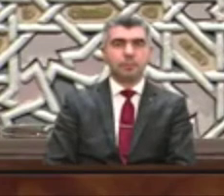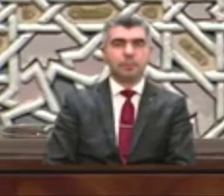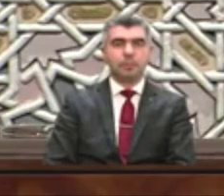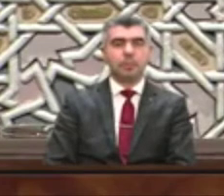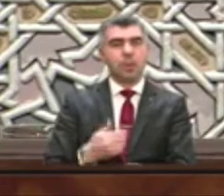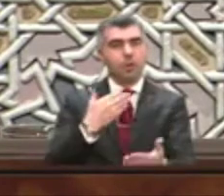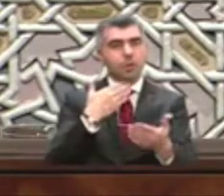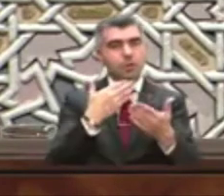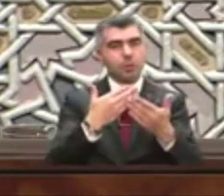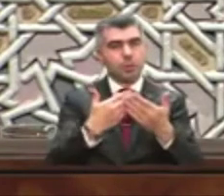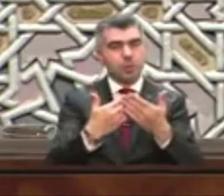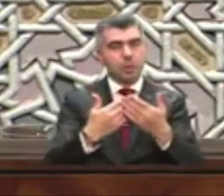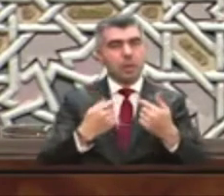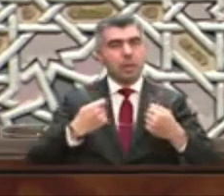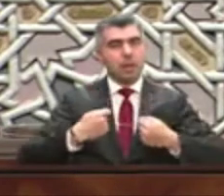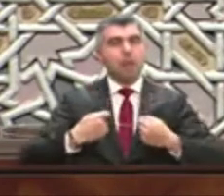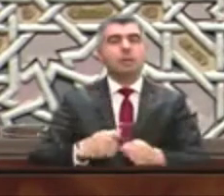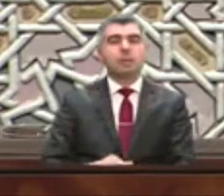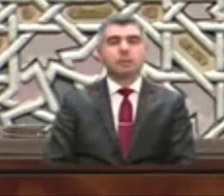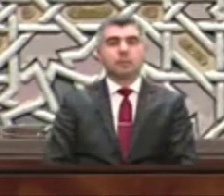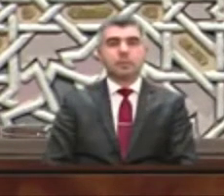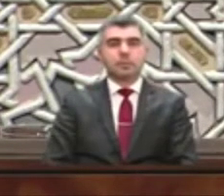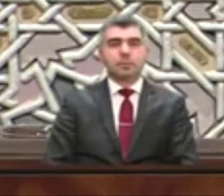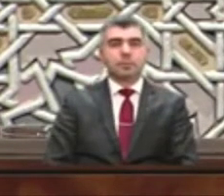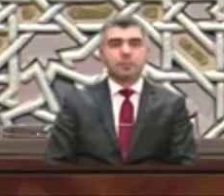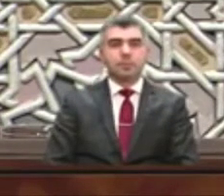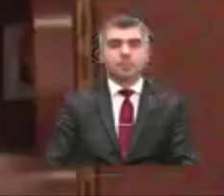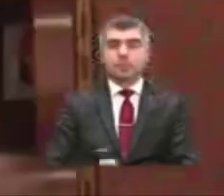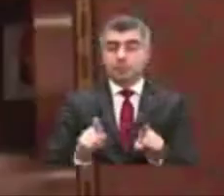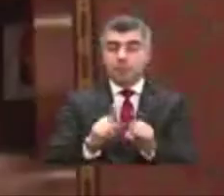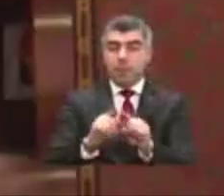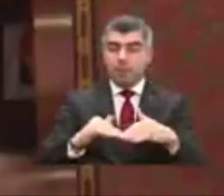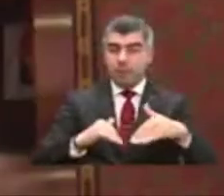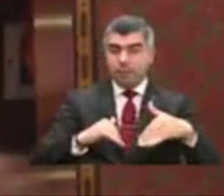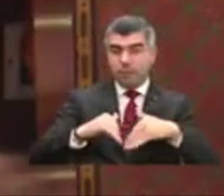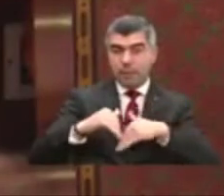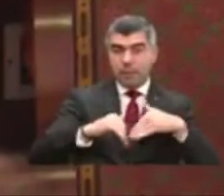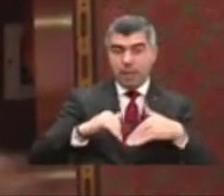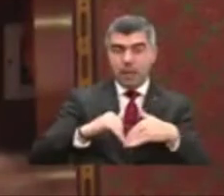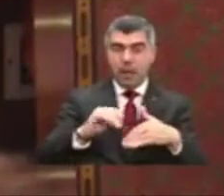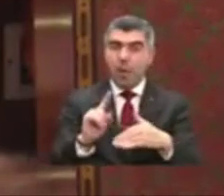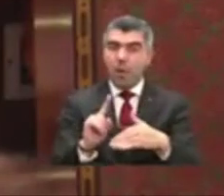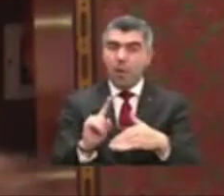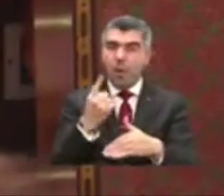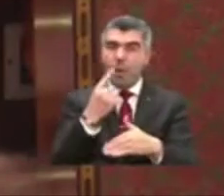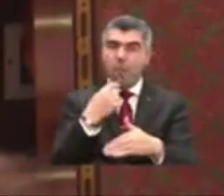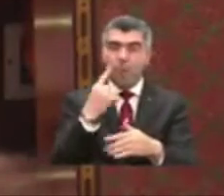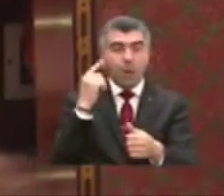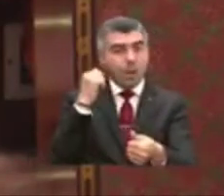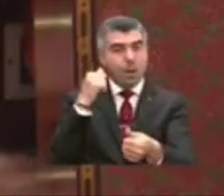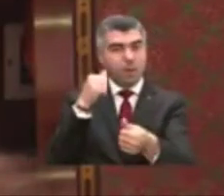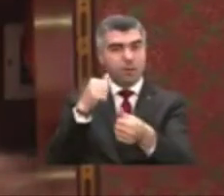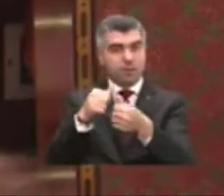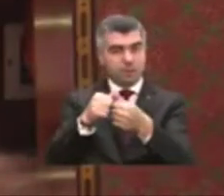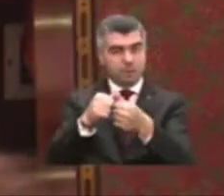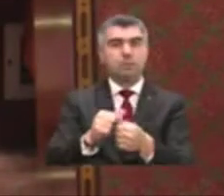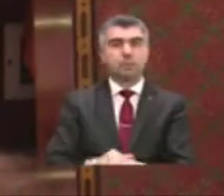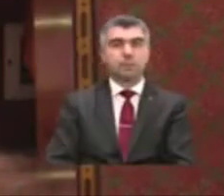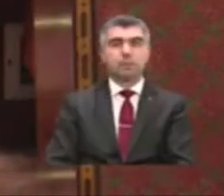شكرا السيد الرئيس المحترم. فبالنسبة للطرق، أولا بغيت نذكر بأن